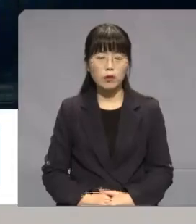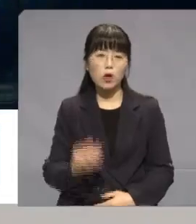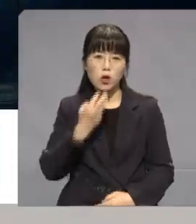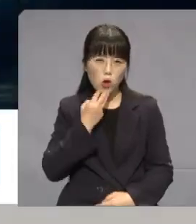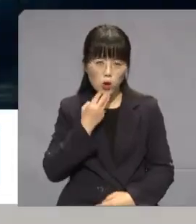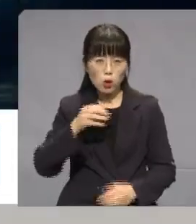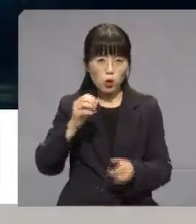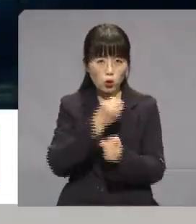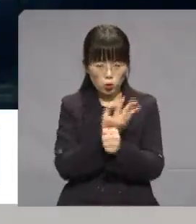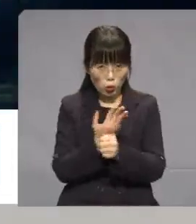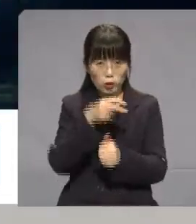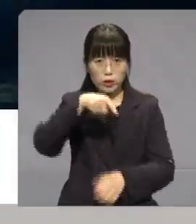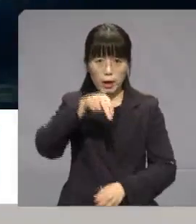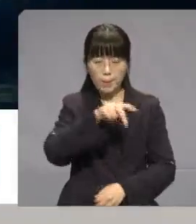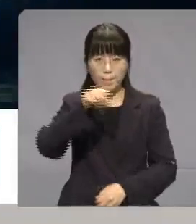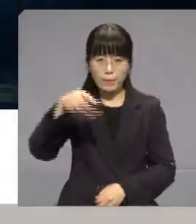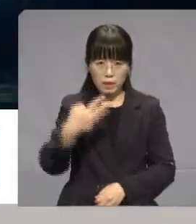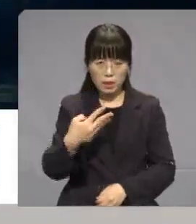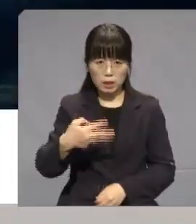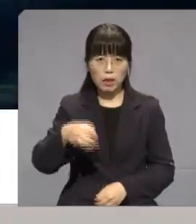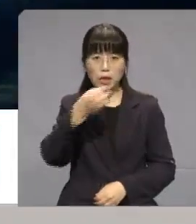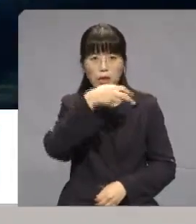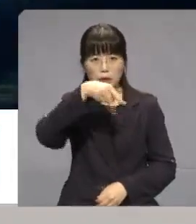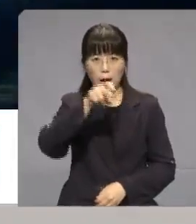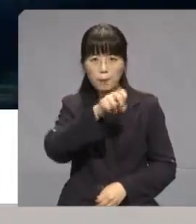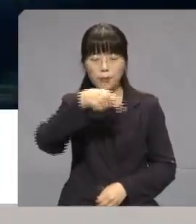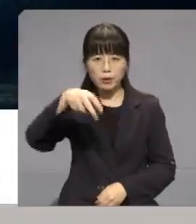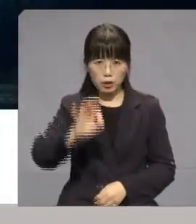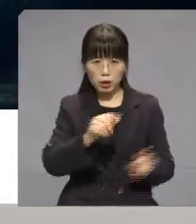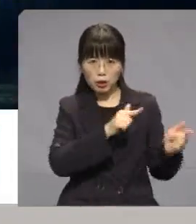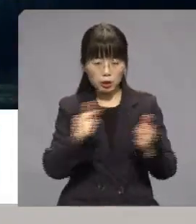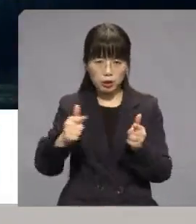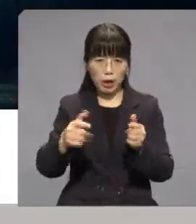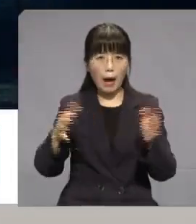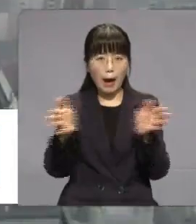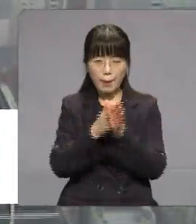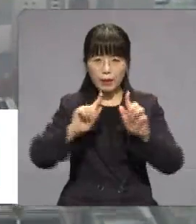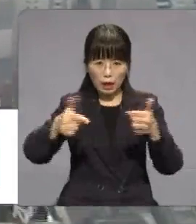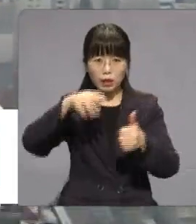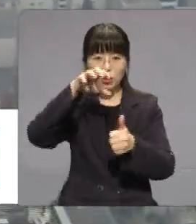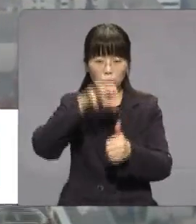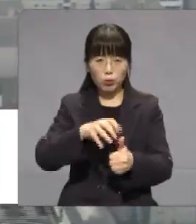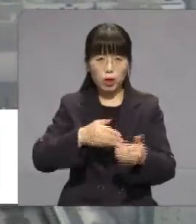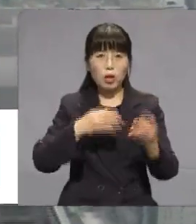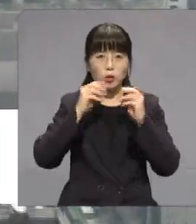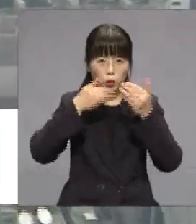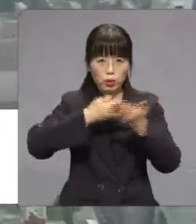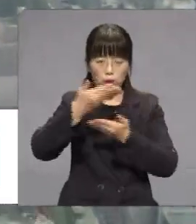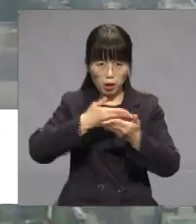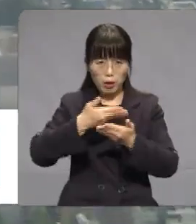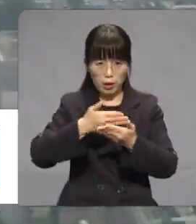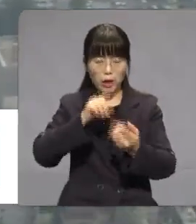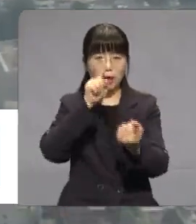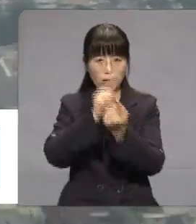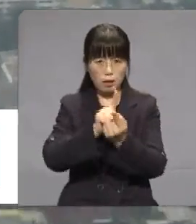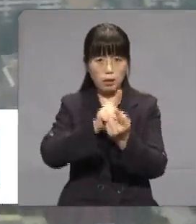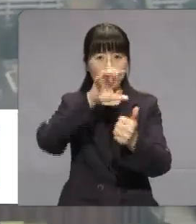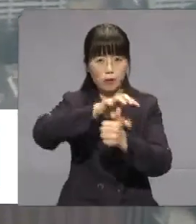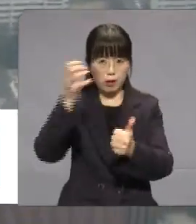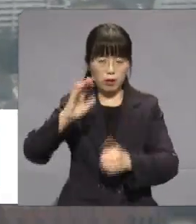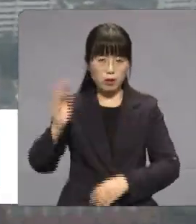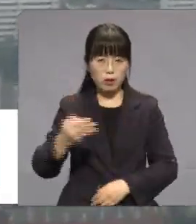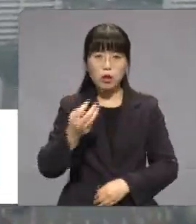서울시 송파구 잠실동 강남구 삼성대치 청담동 비 아파트가 토지 거래 허가 대상에서 해제됩니다